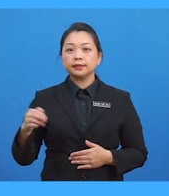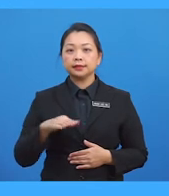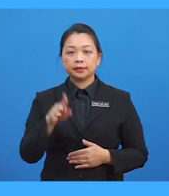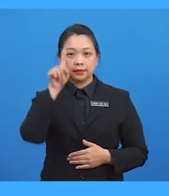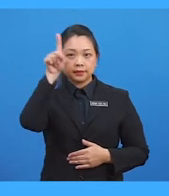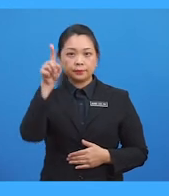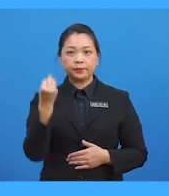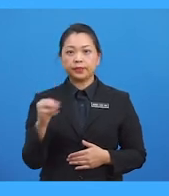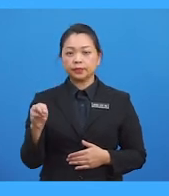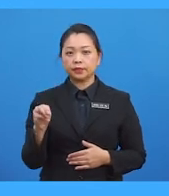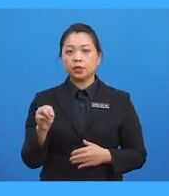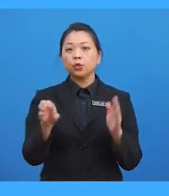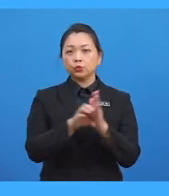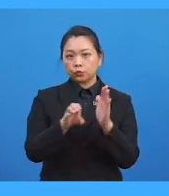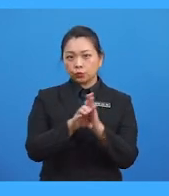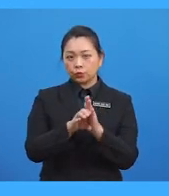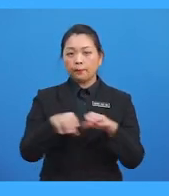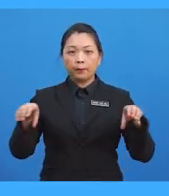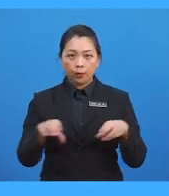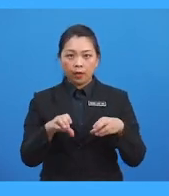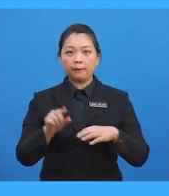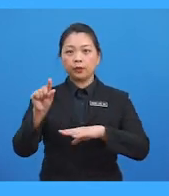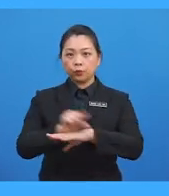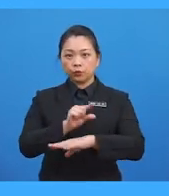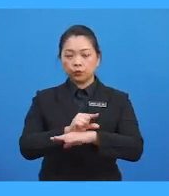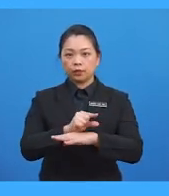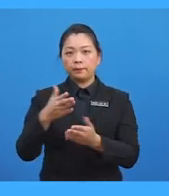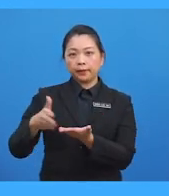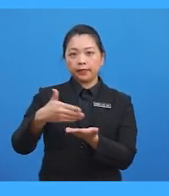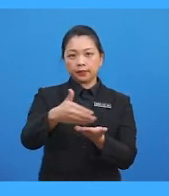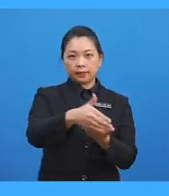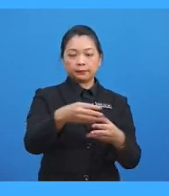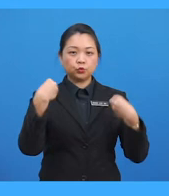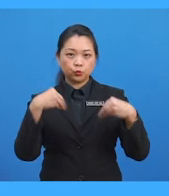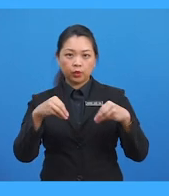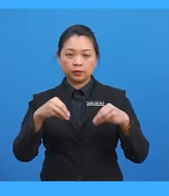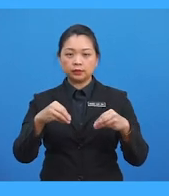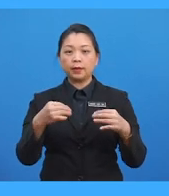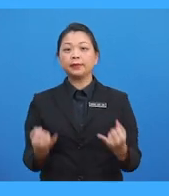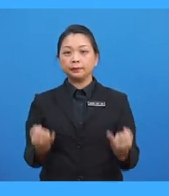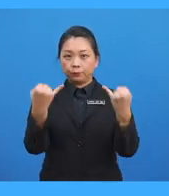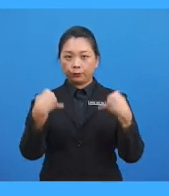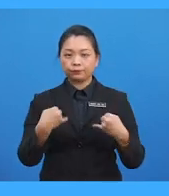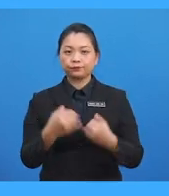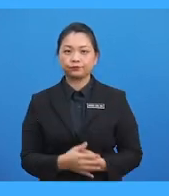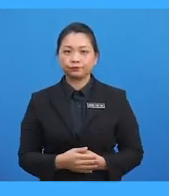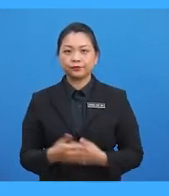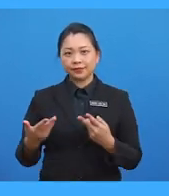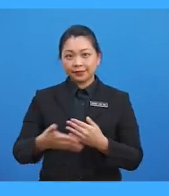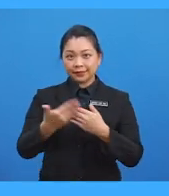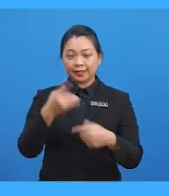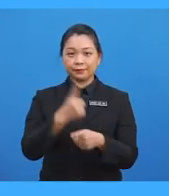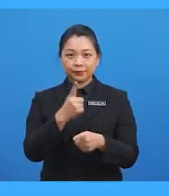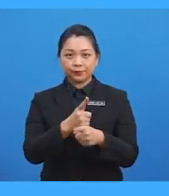Hak eksklusif seperti membuat, mengguna, mengedar, menjual dan mengimport. Senang je kan? Cikgu